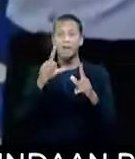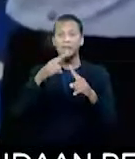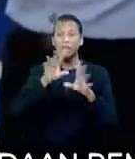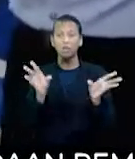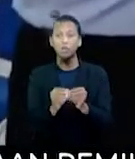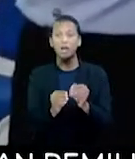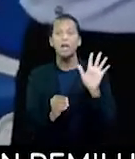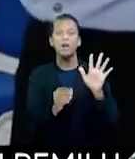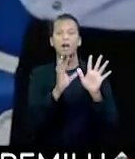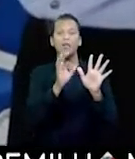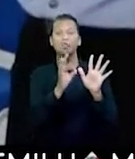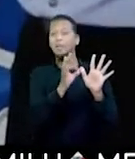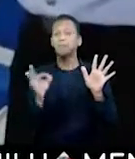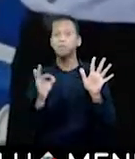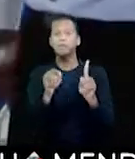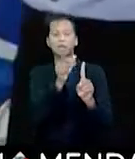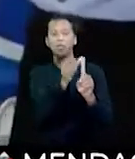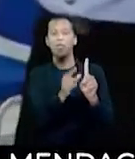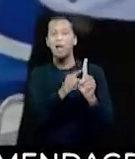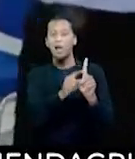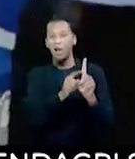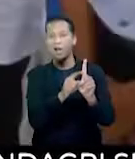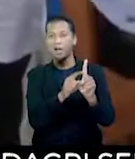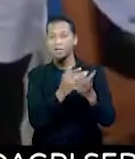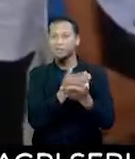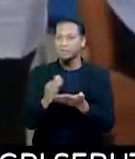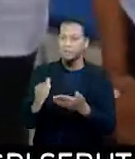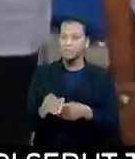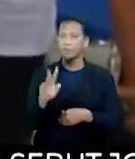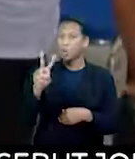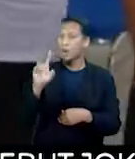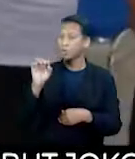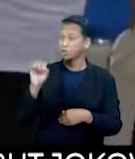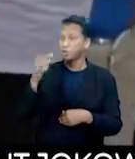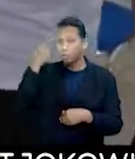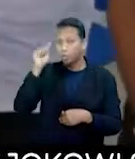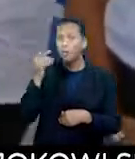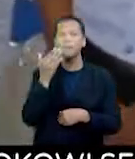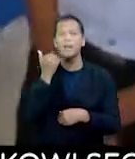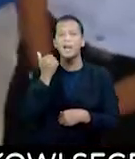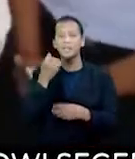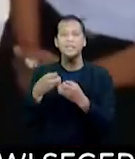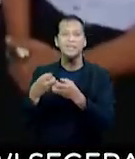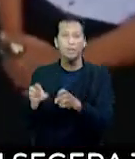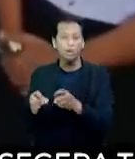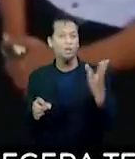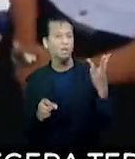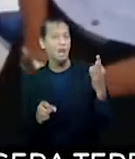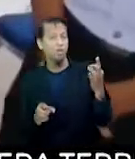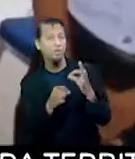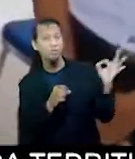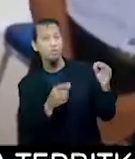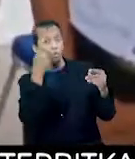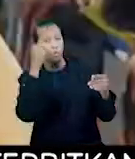Rp500.000 per orang dibagikan kepada warga dengan rincian Rp200.000 bantuan untuk beras dan telur, sementara Rp300.000 dikhususkan untuk minyak